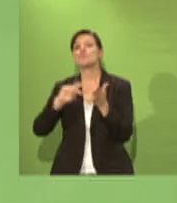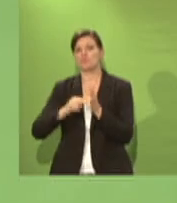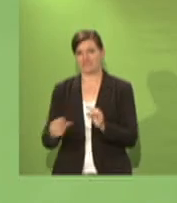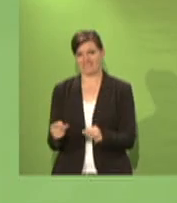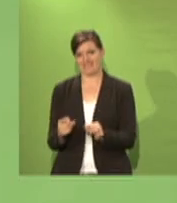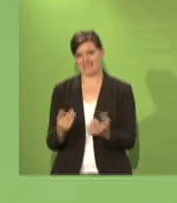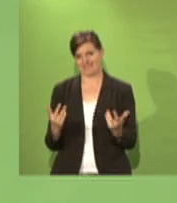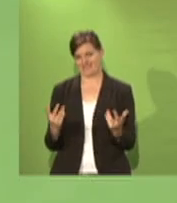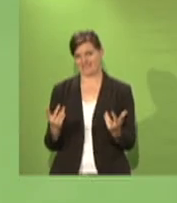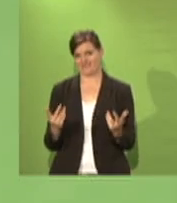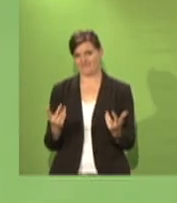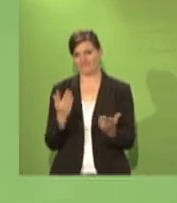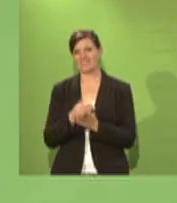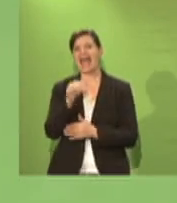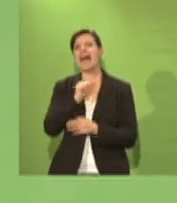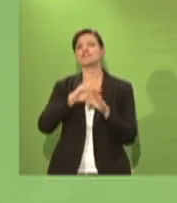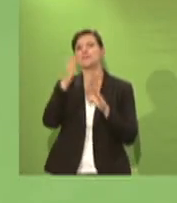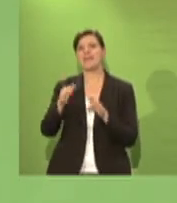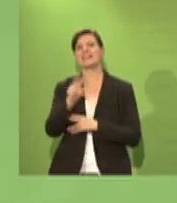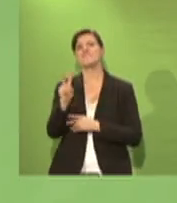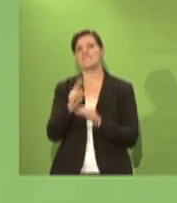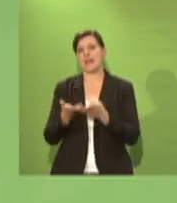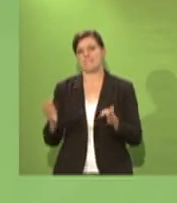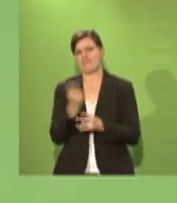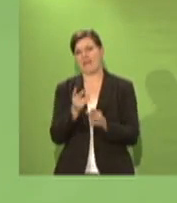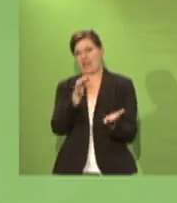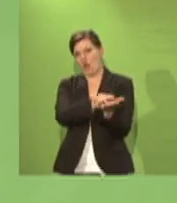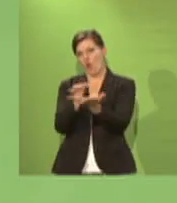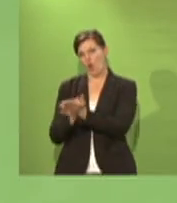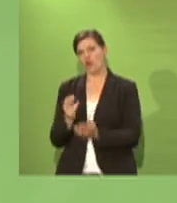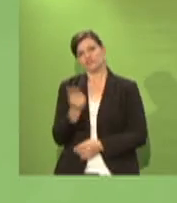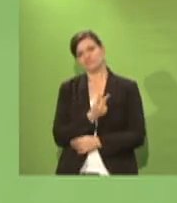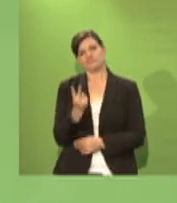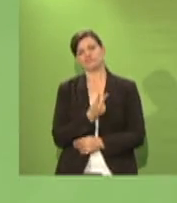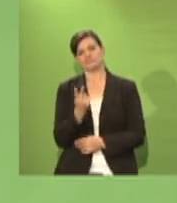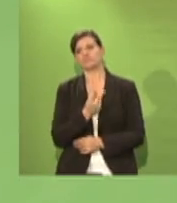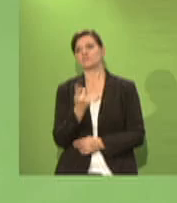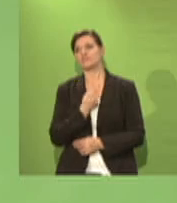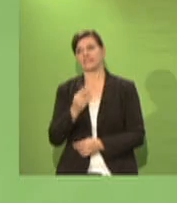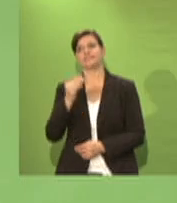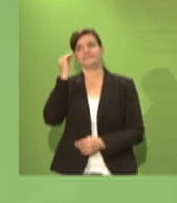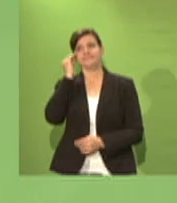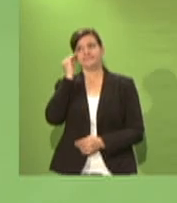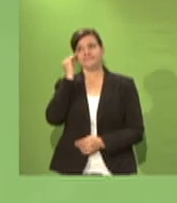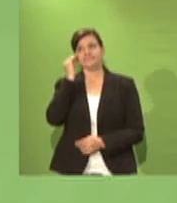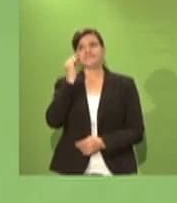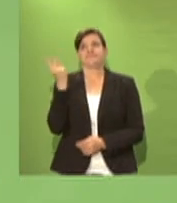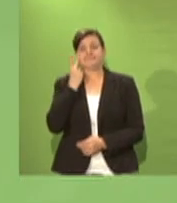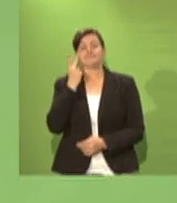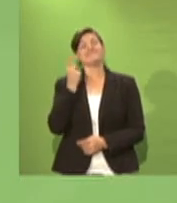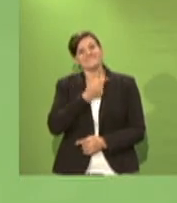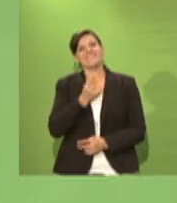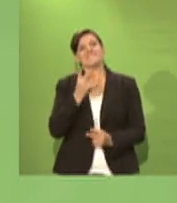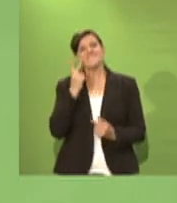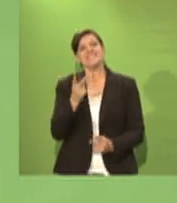liebe Silvia, die Orte Ascheberg und Billerbeck, die sind einfach in unserem Gedächtnis tief eingebrannt, weil sie wichtig waren, um